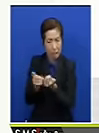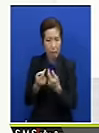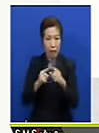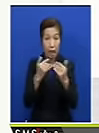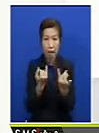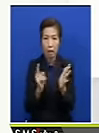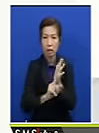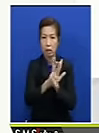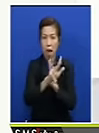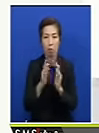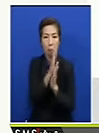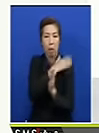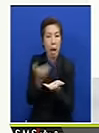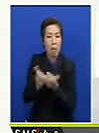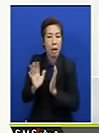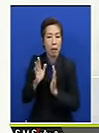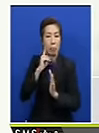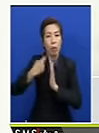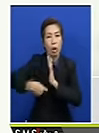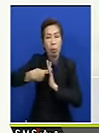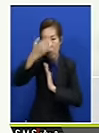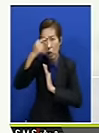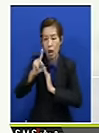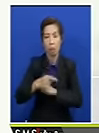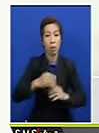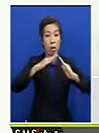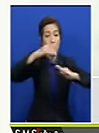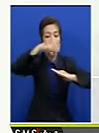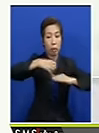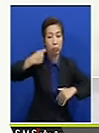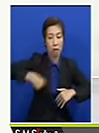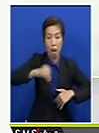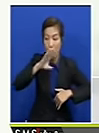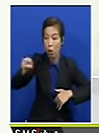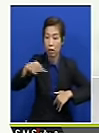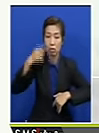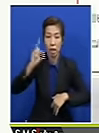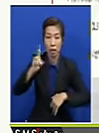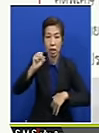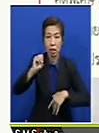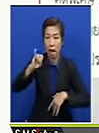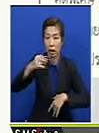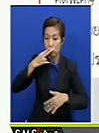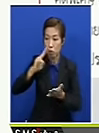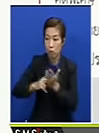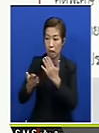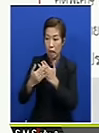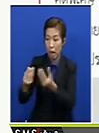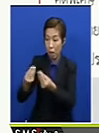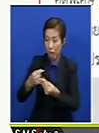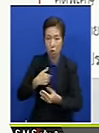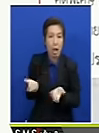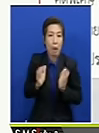3ไม่รับนะครับให้เหตุผลว่าทนายความของวัดพระธรรมกายไม่ให้รับหมายดังกล่าวผู้แจ้งก็คือท